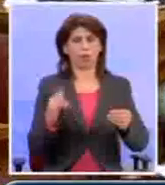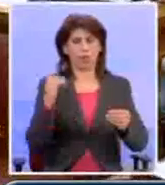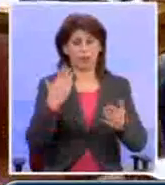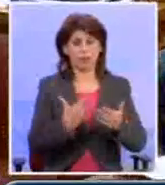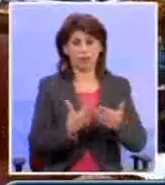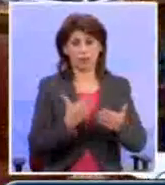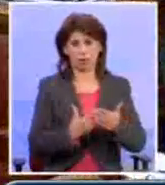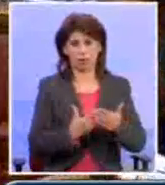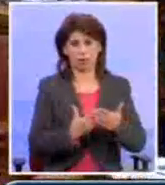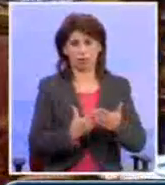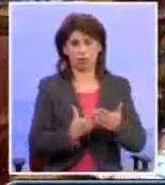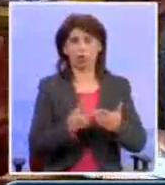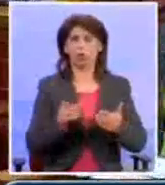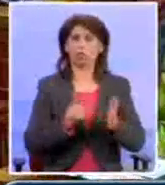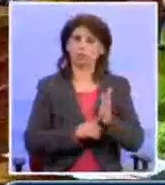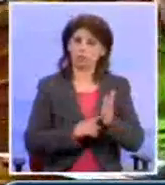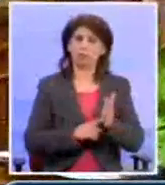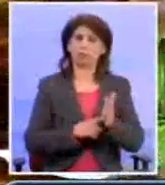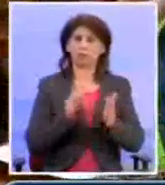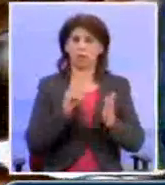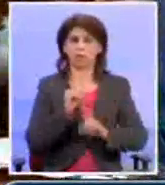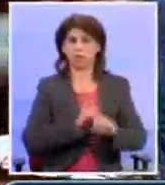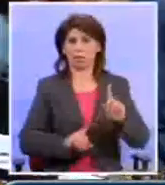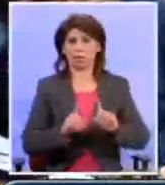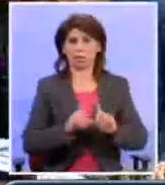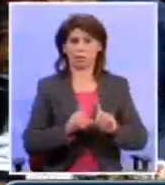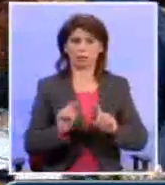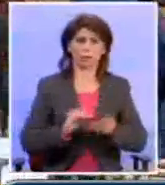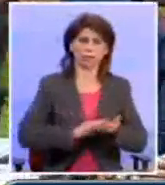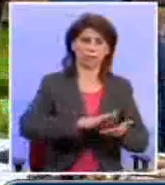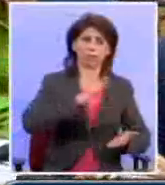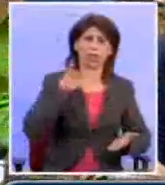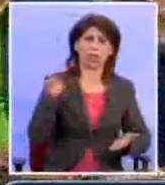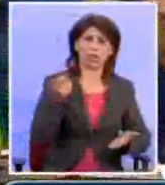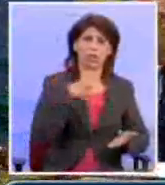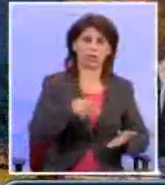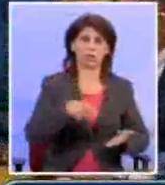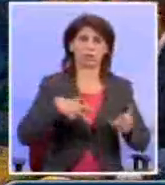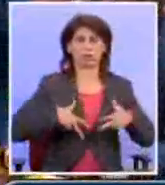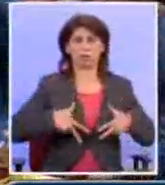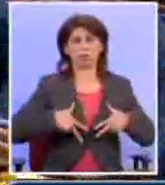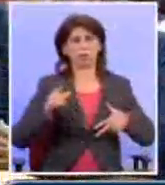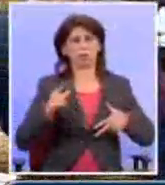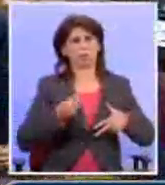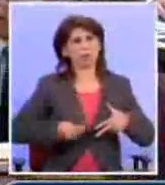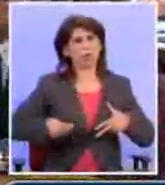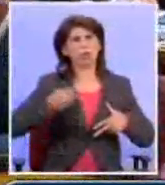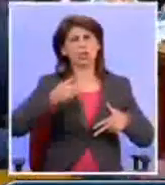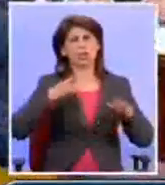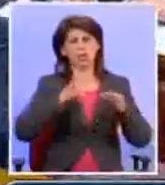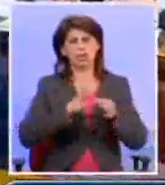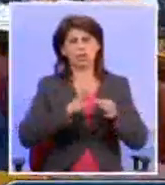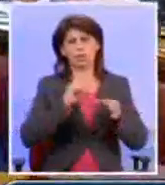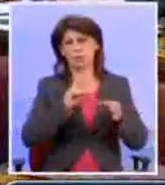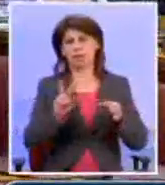στοιχείο στο οποίο πρέπει να δει κανείς τη συσσόρευση των χρεών αυτών των χωρών μέσα από μια πιο σύνθετη